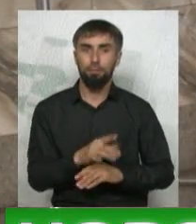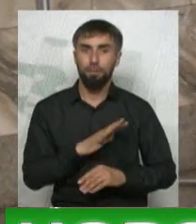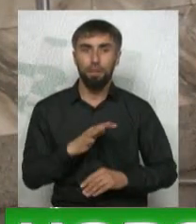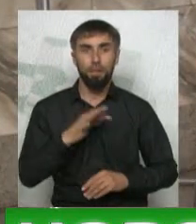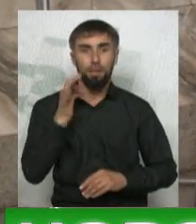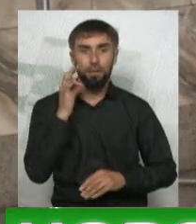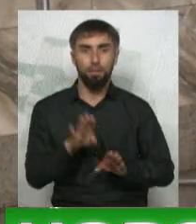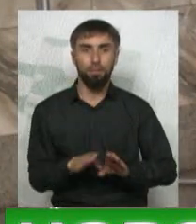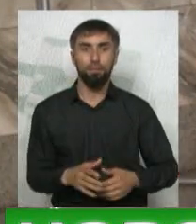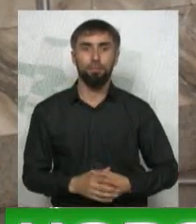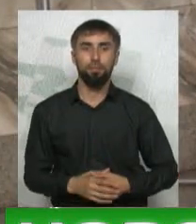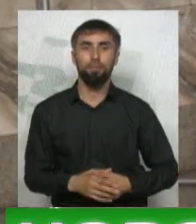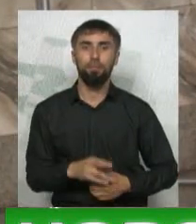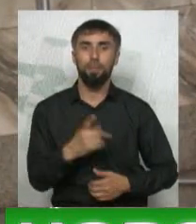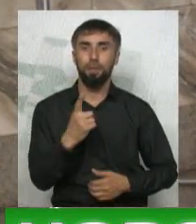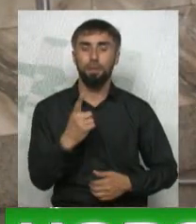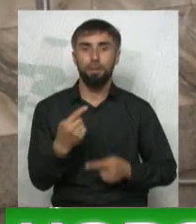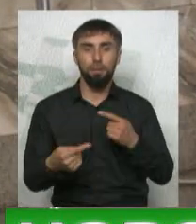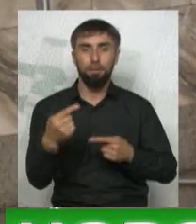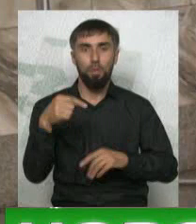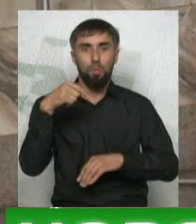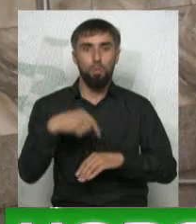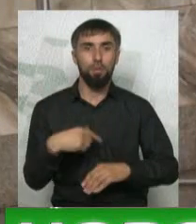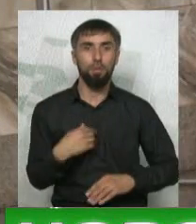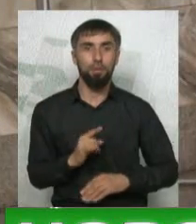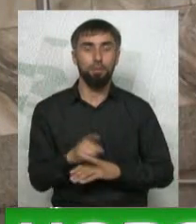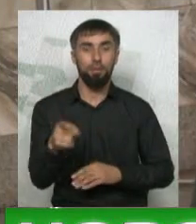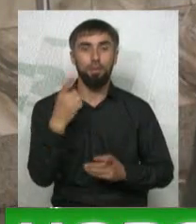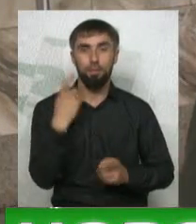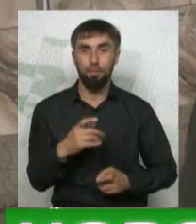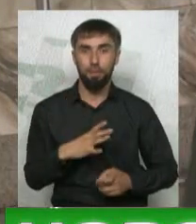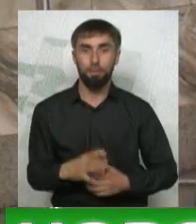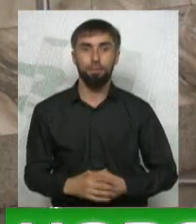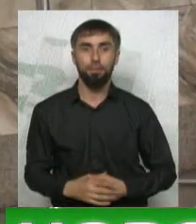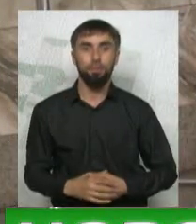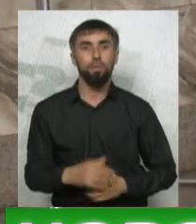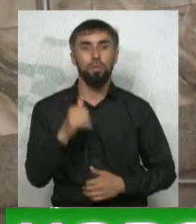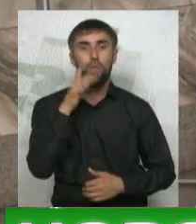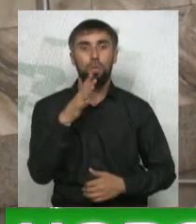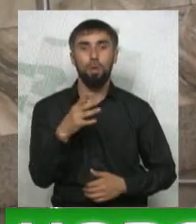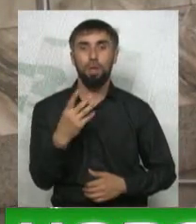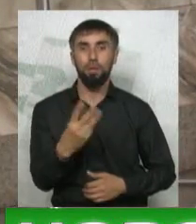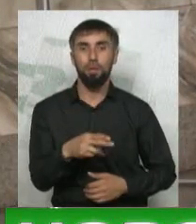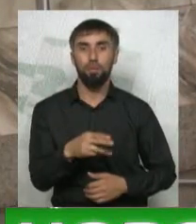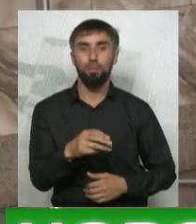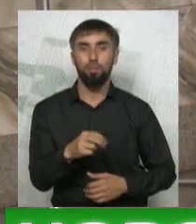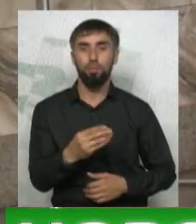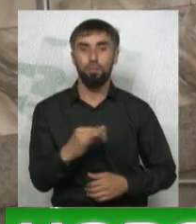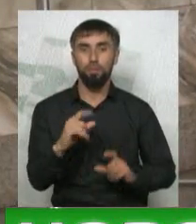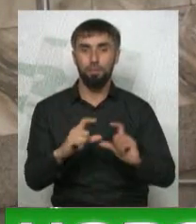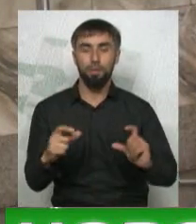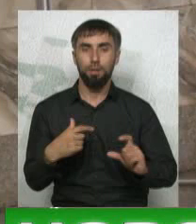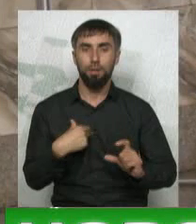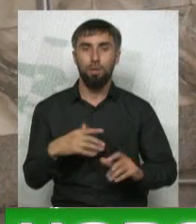так. Даже один соперник попался на моем обмане. Когда стояли 3 пешки, я